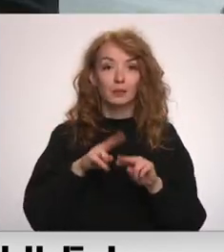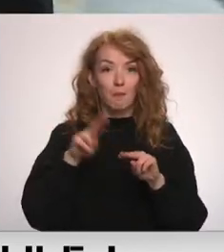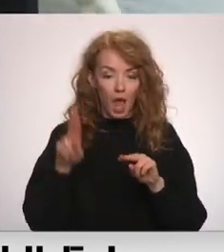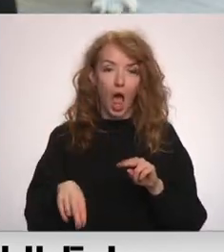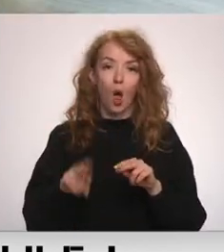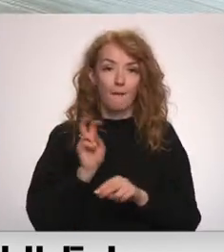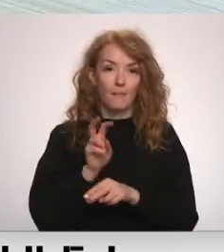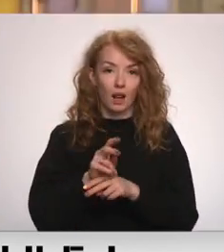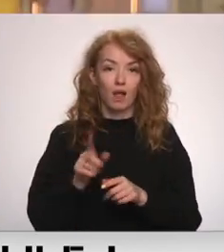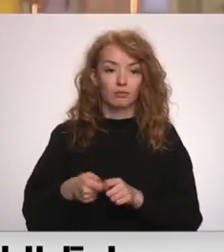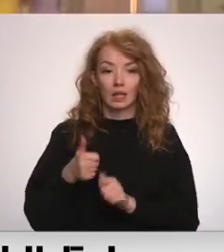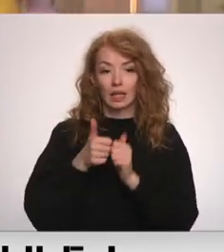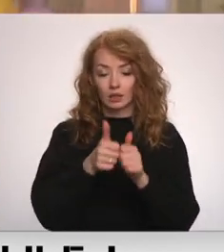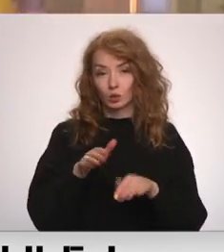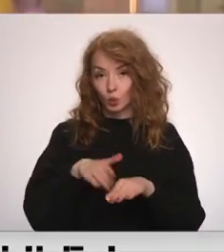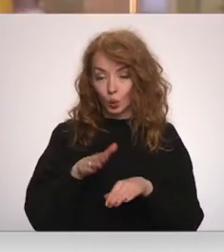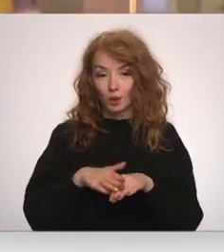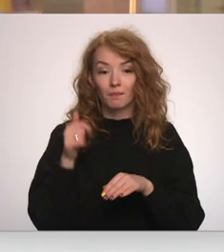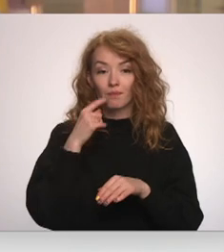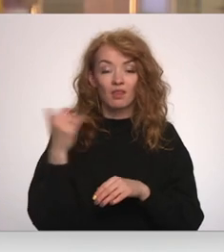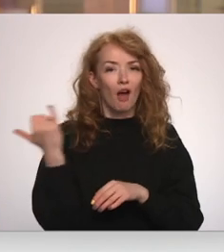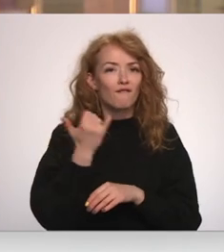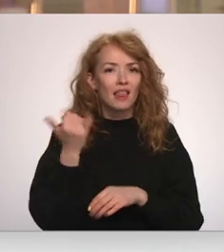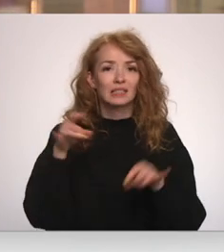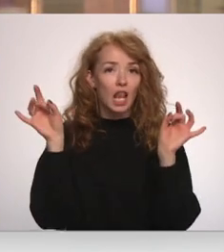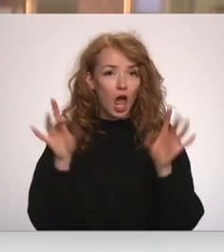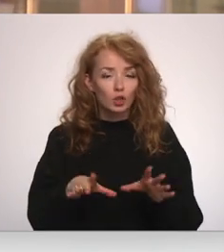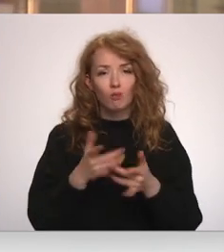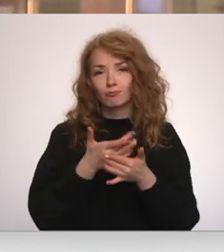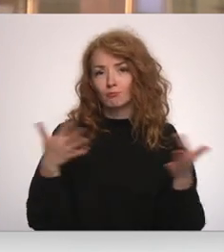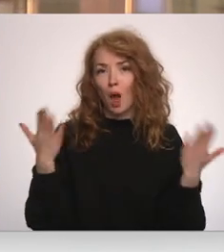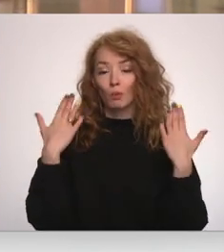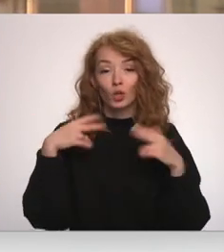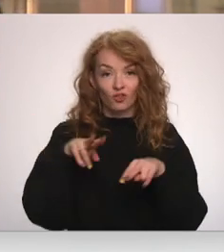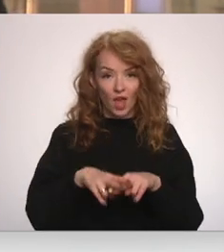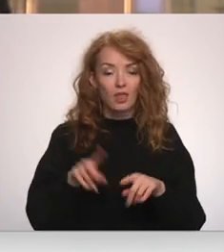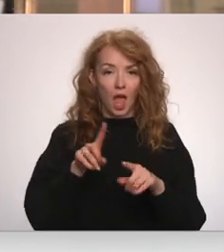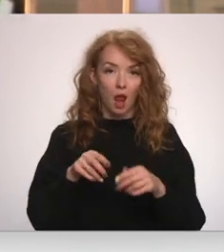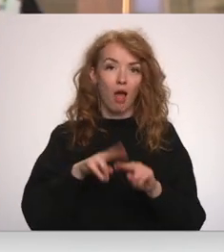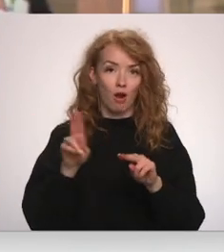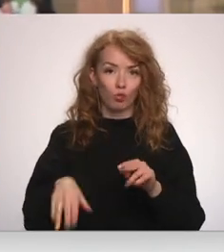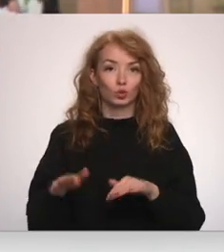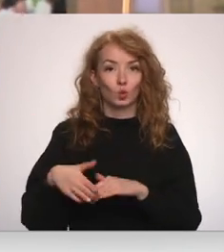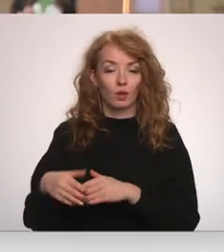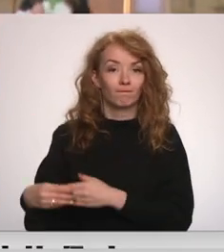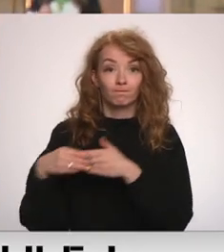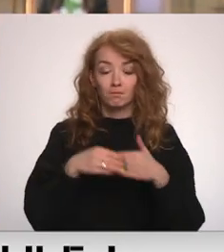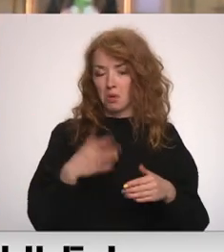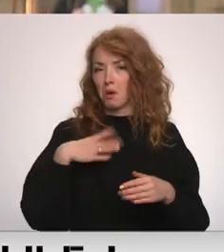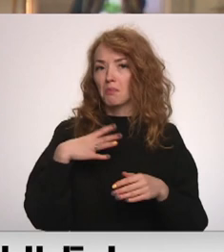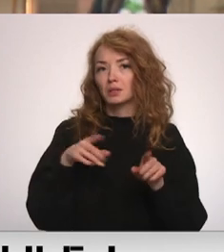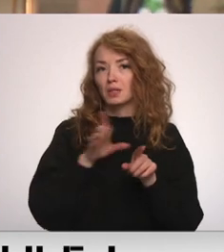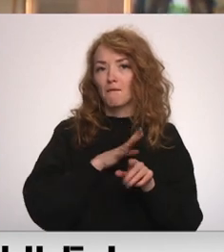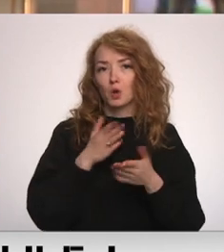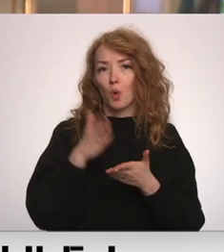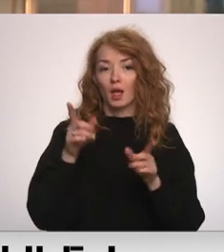apmeklējumu ar suni. Kafejnīcas, restorāni, dažādas atpūtas vietas ir atvērtas suņiem, līdz ar ko, kāpēc, lai tas nenotikt